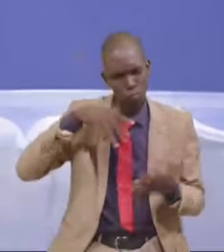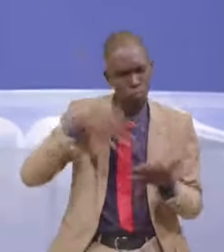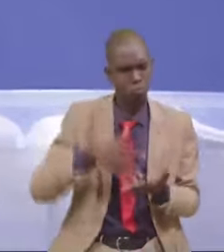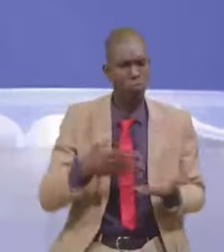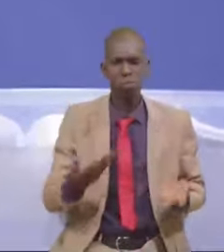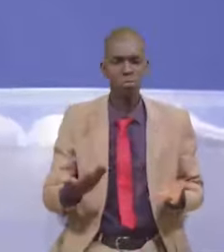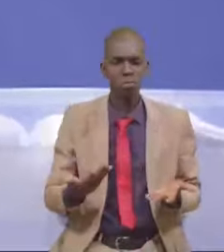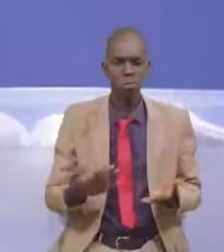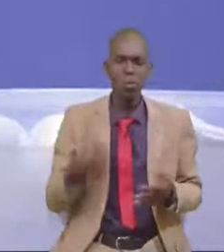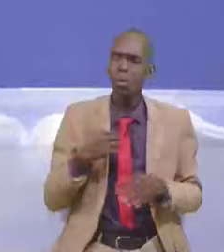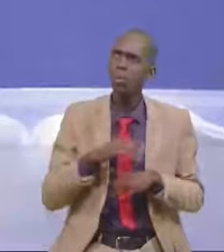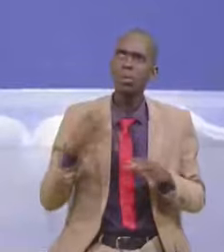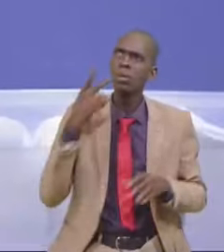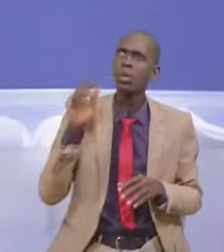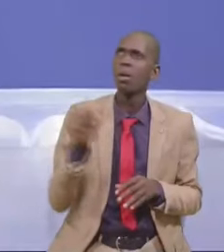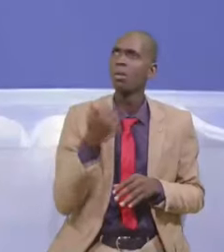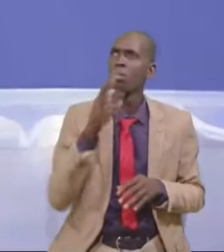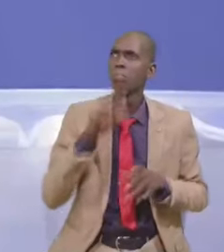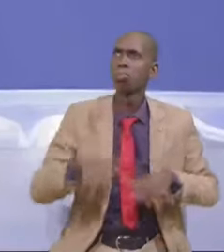Nous ne voyons aucun déluge qui vient.